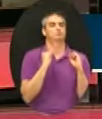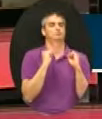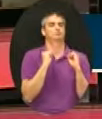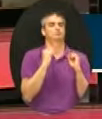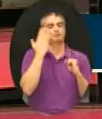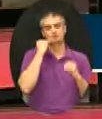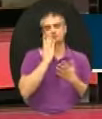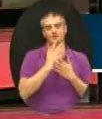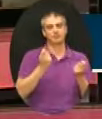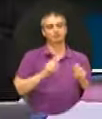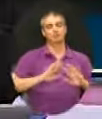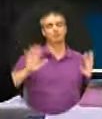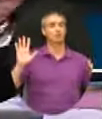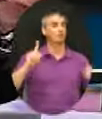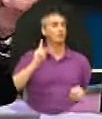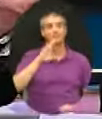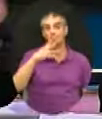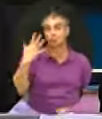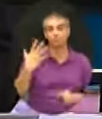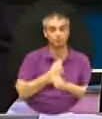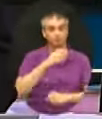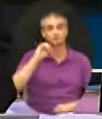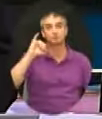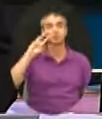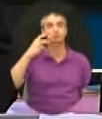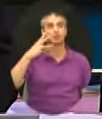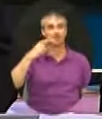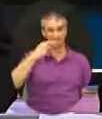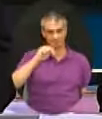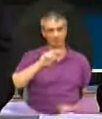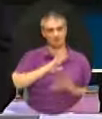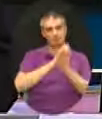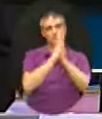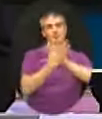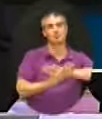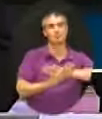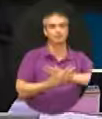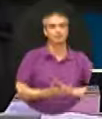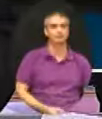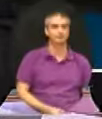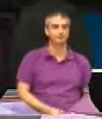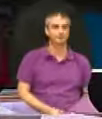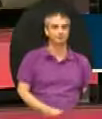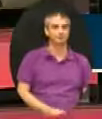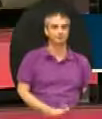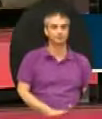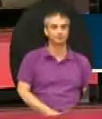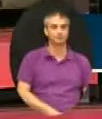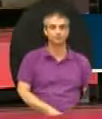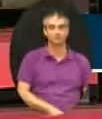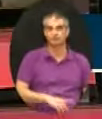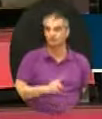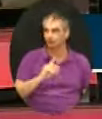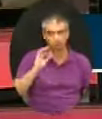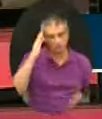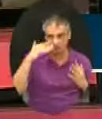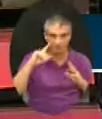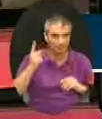זה בעצם סוגר ב-270. אלא אם כן הוא לוקח את מישיגן וזה יכול קצת להפוך את מישיגן, כל המדינה. לא כל, סליחה, גם שלא לבלבל את כל